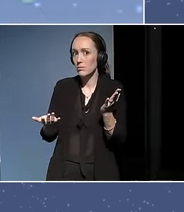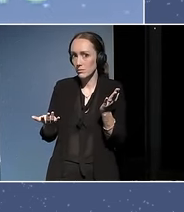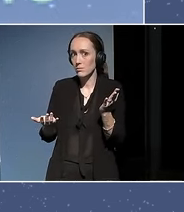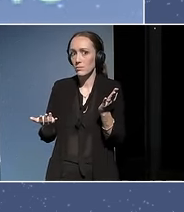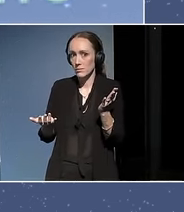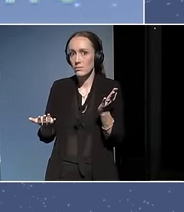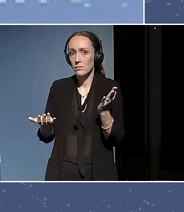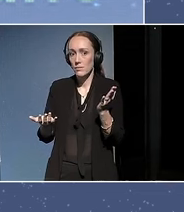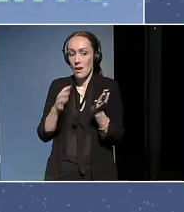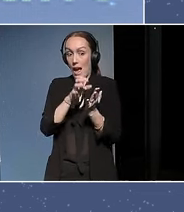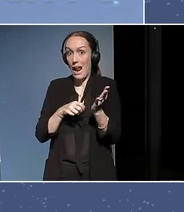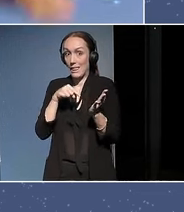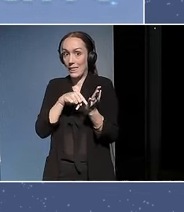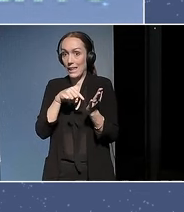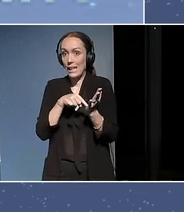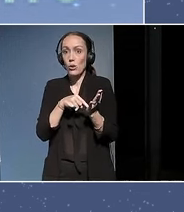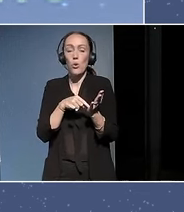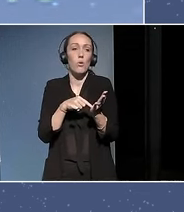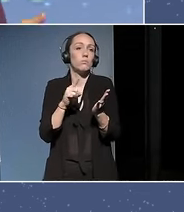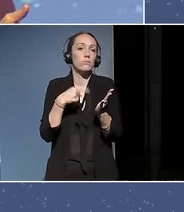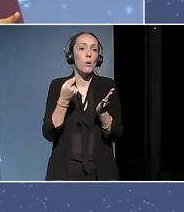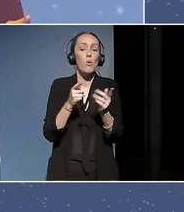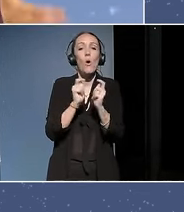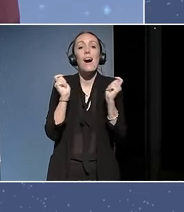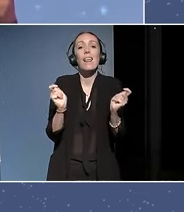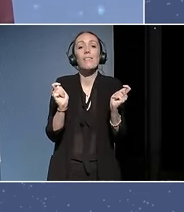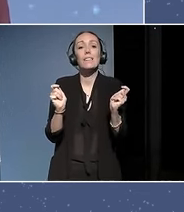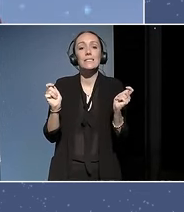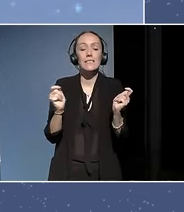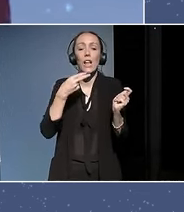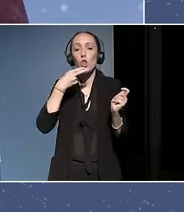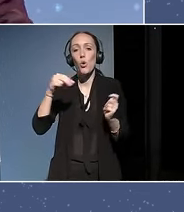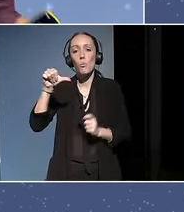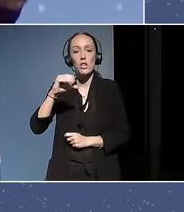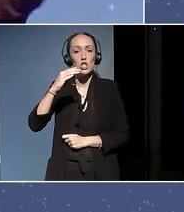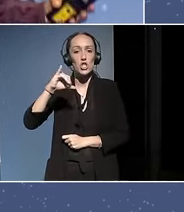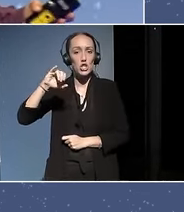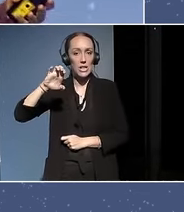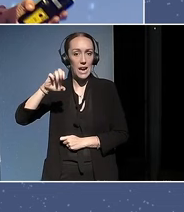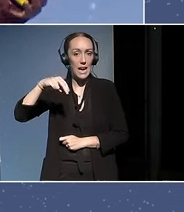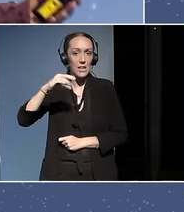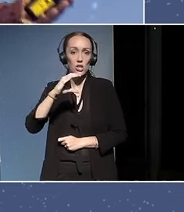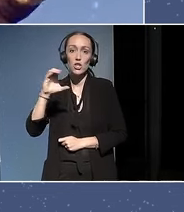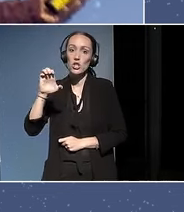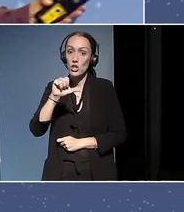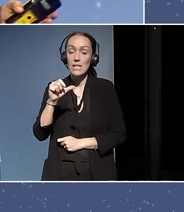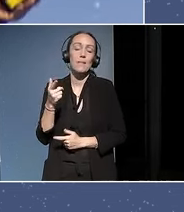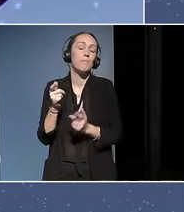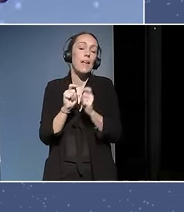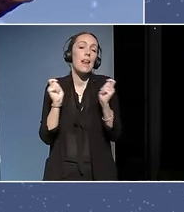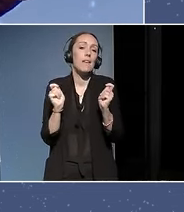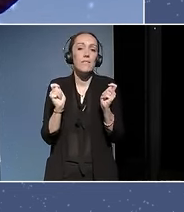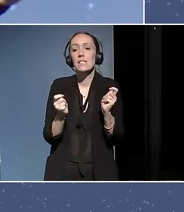stato Chiaramente poi su Science che è una rivista scientifica molto importante diciamo la la la